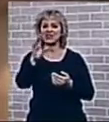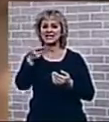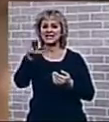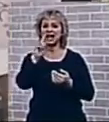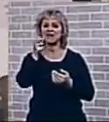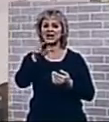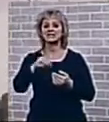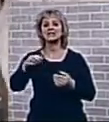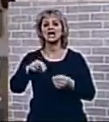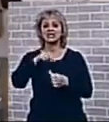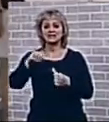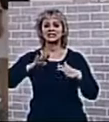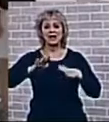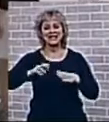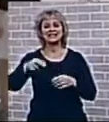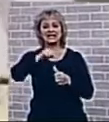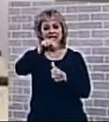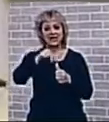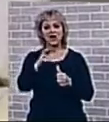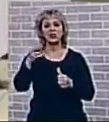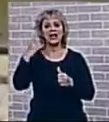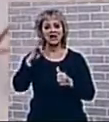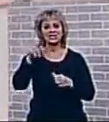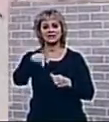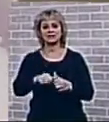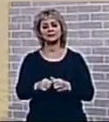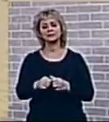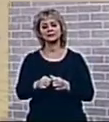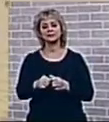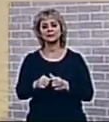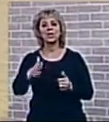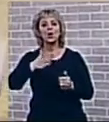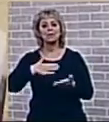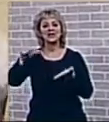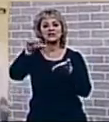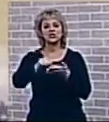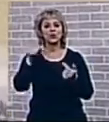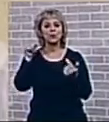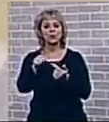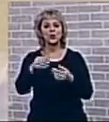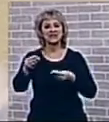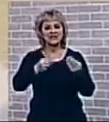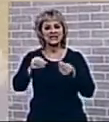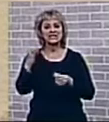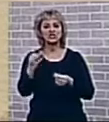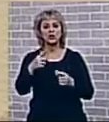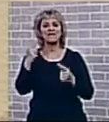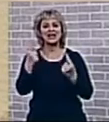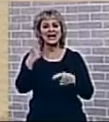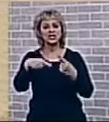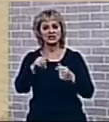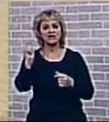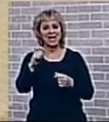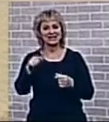Владикавказ, Тбилиси, Гюмри, Ереван, Новороссийск. Мы выступаем против фальсификации истории Великой Отечественной